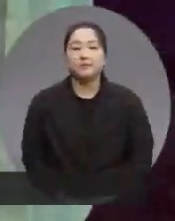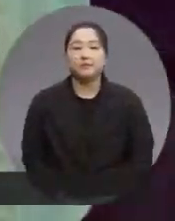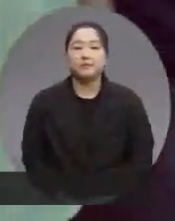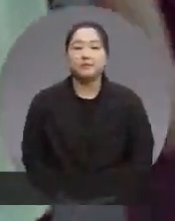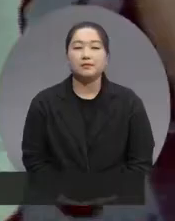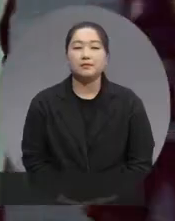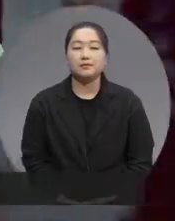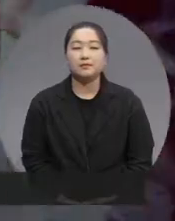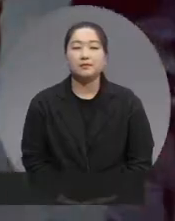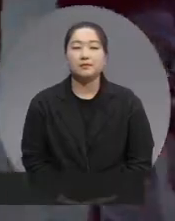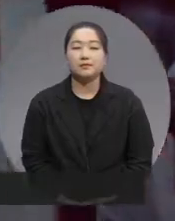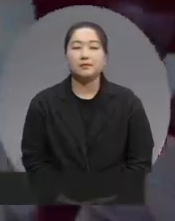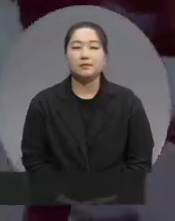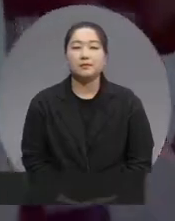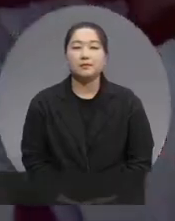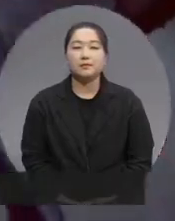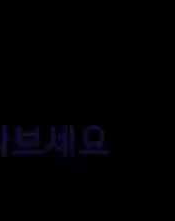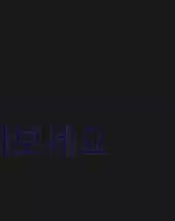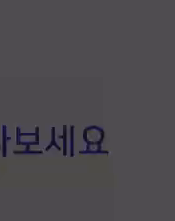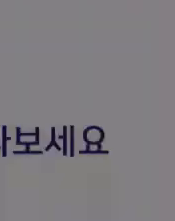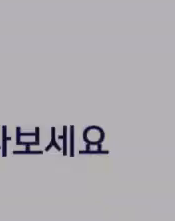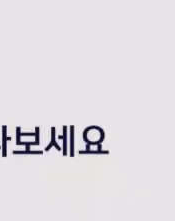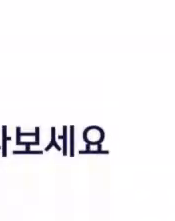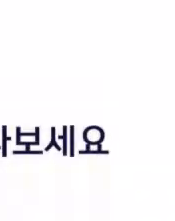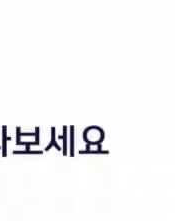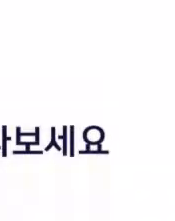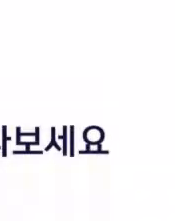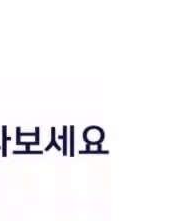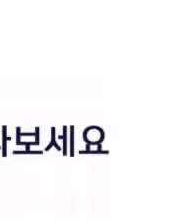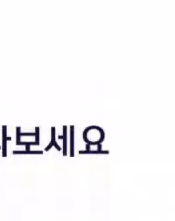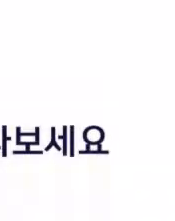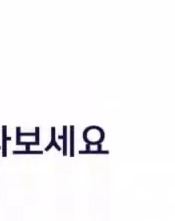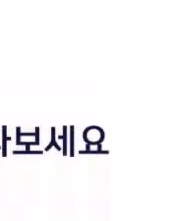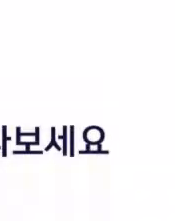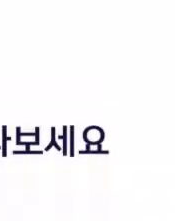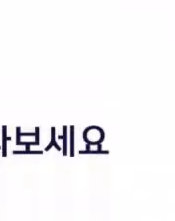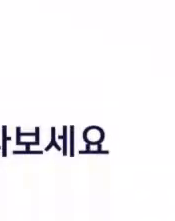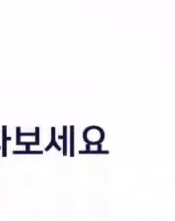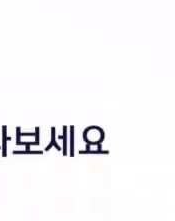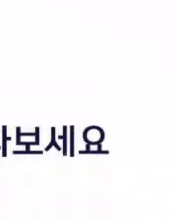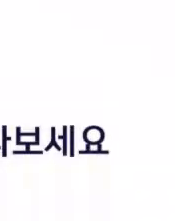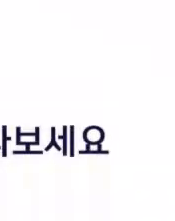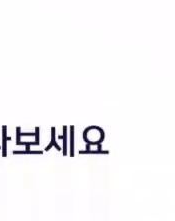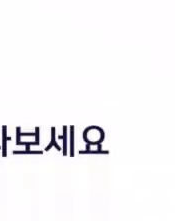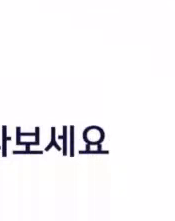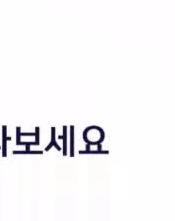MBC 뉴스 정재영입니다.